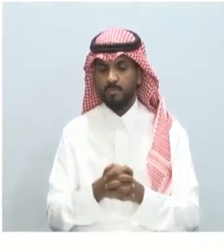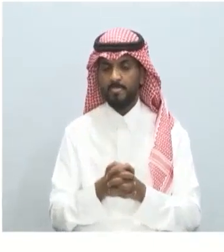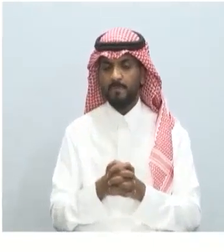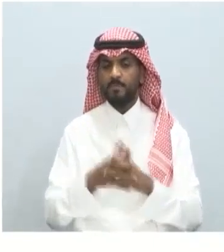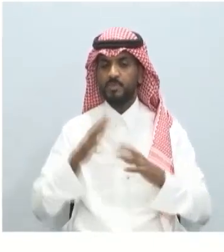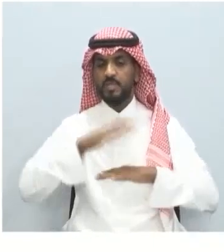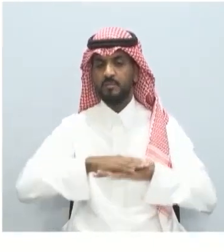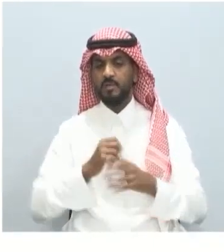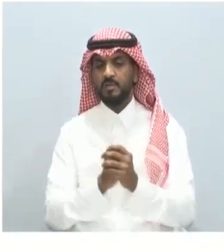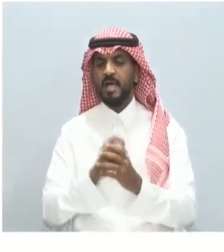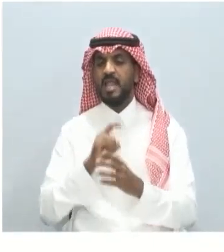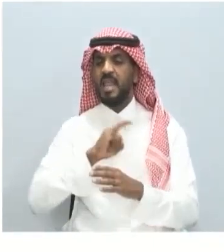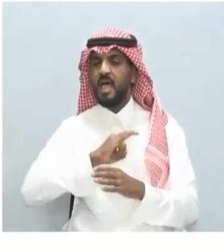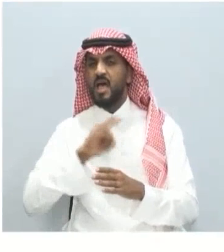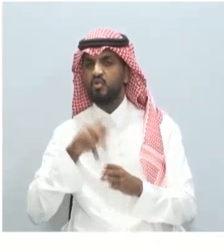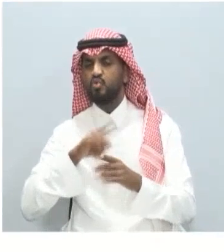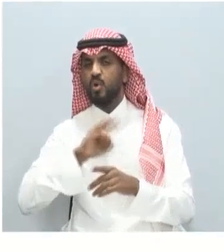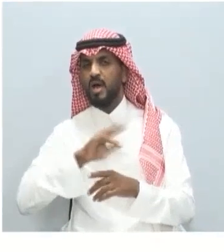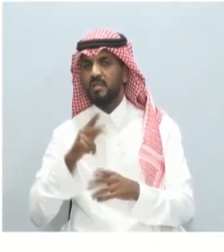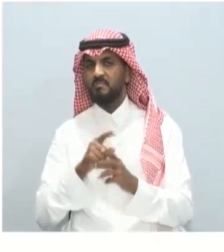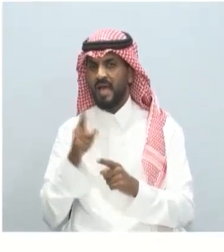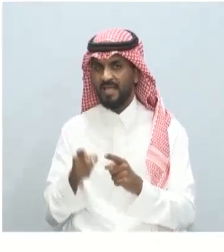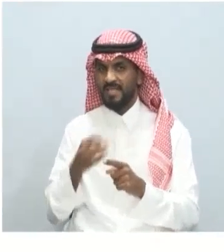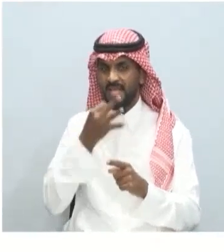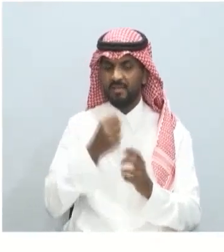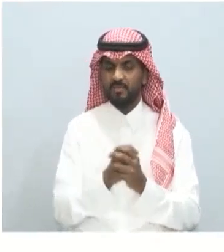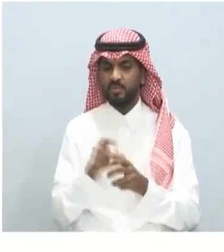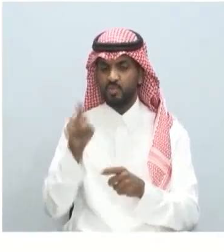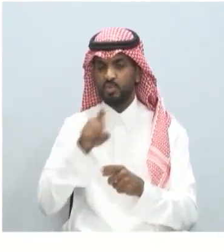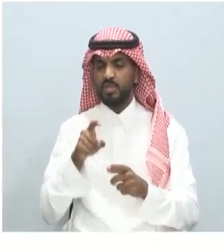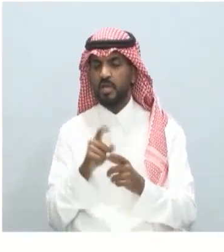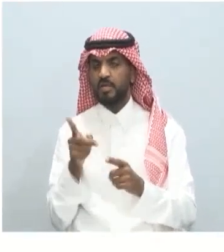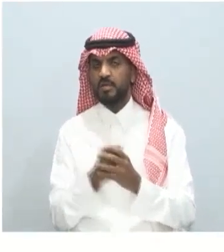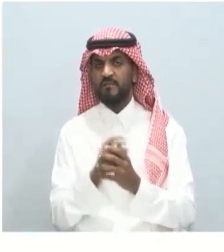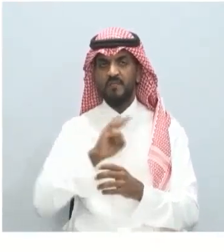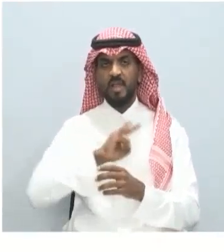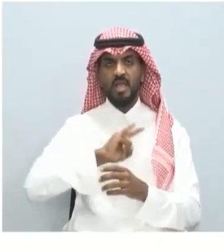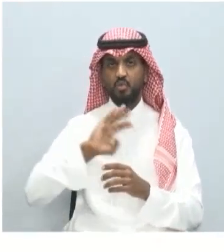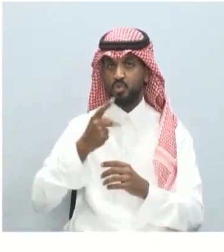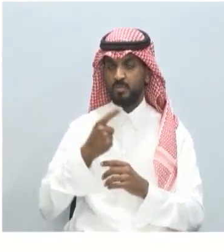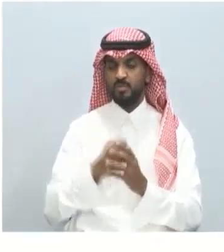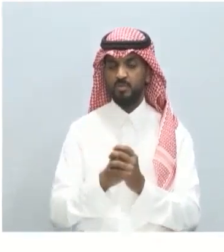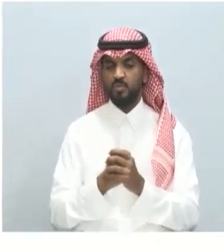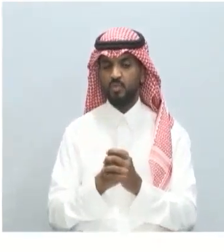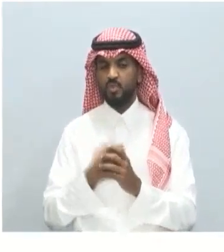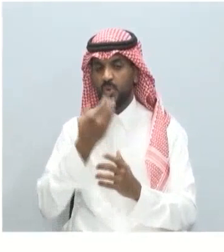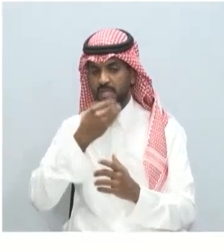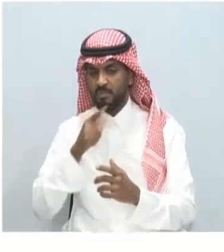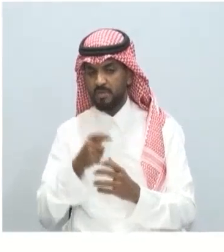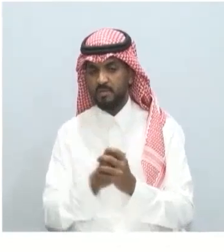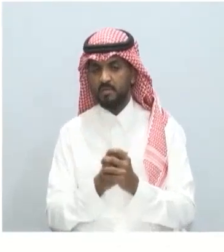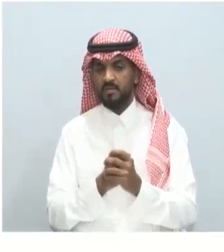الاداب الا تغالب احدا على كلامه واذا سئل غيرك فلا تجب عنه واذا حدث حدث